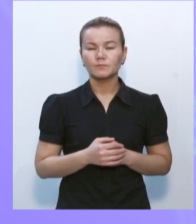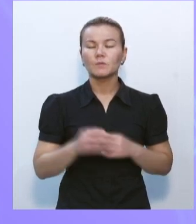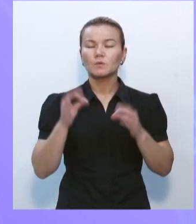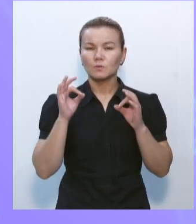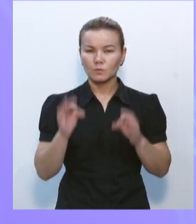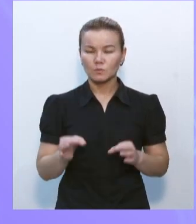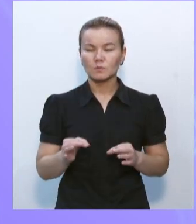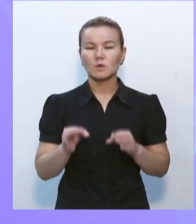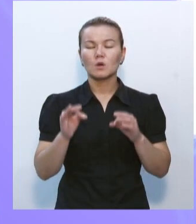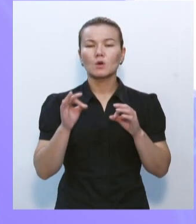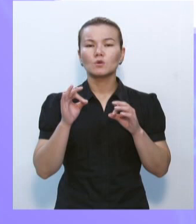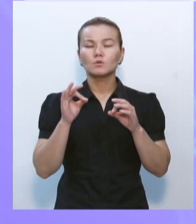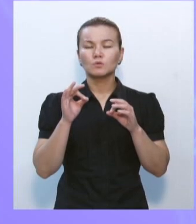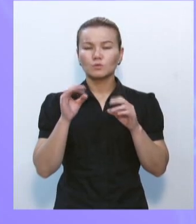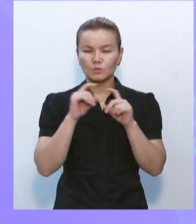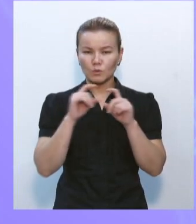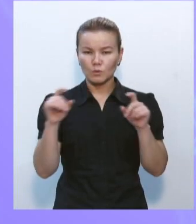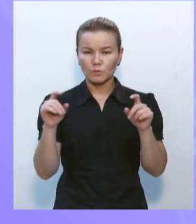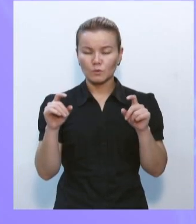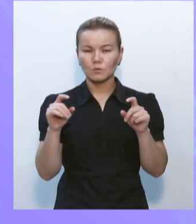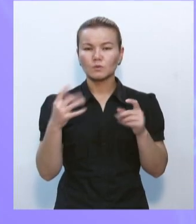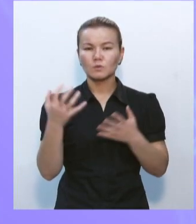Туура сүйлөмдөрдү тапкыла.